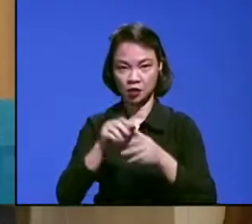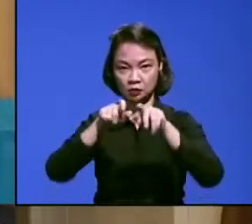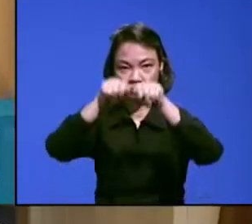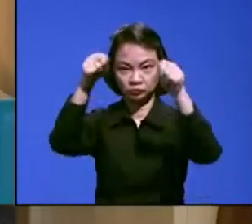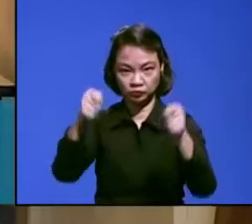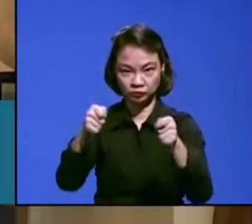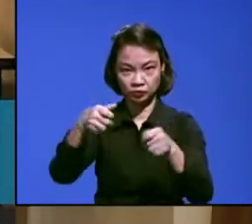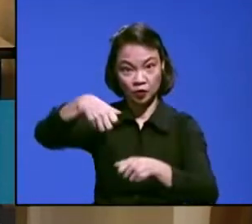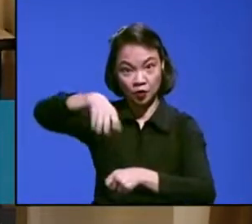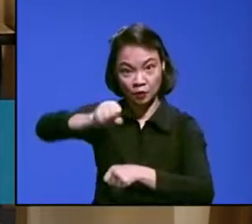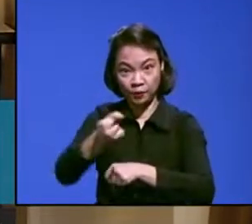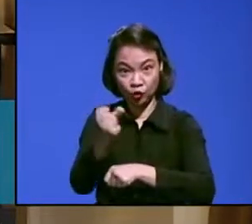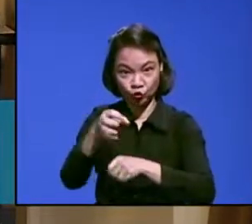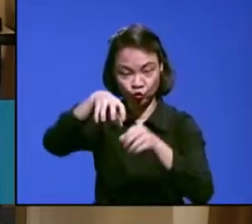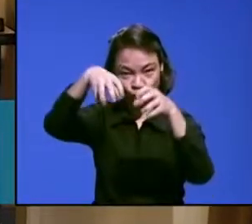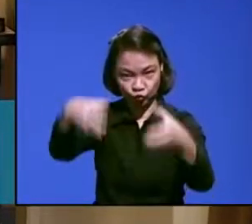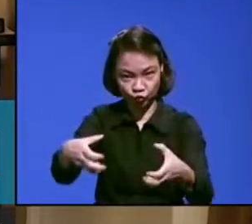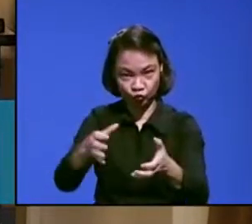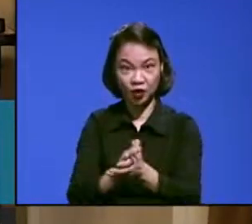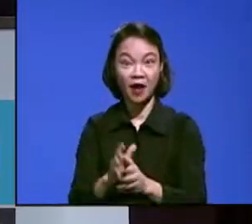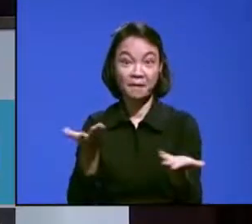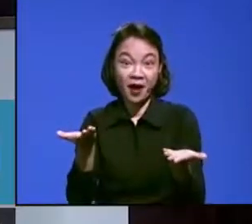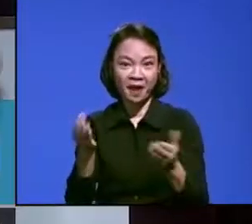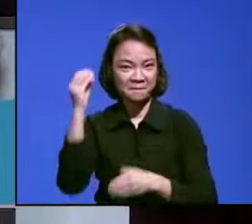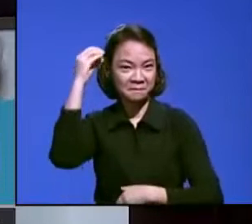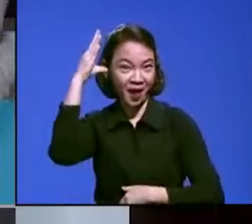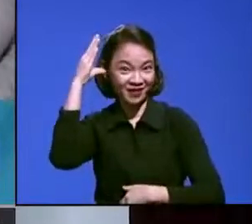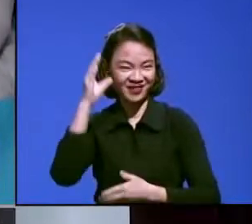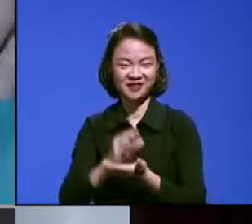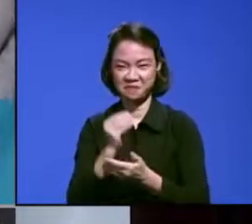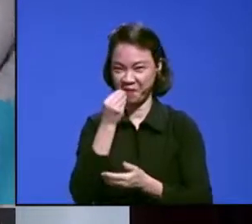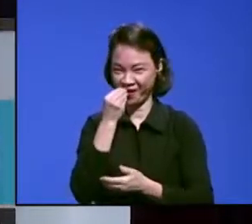pintu. Dan di pagi harinya, makanan sudah tersaji.